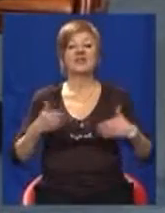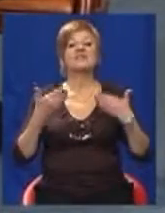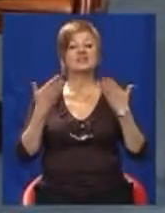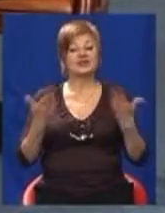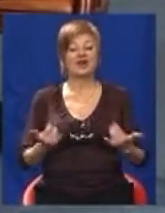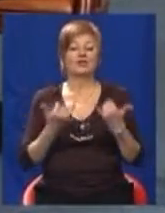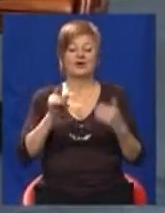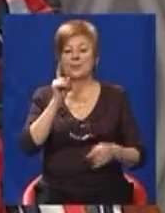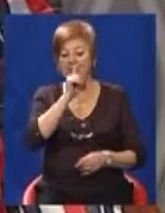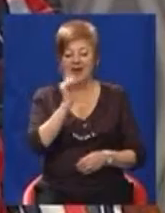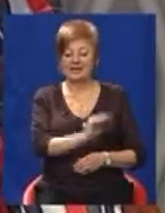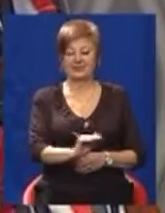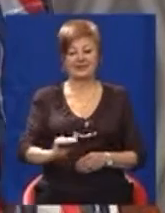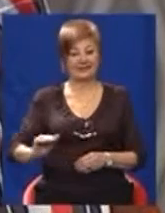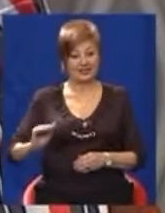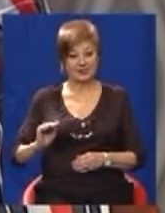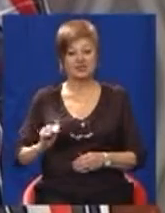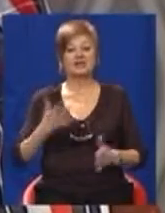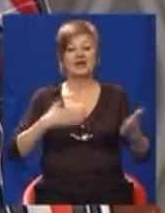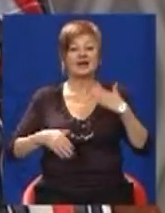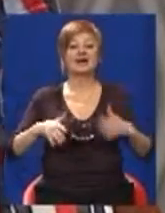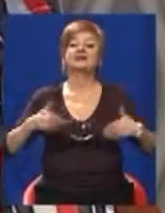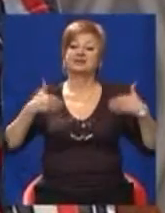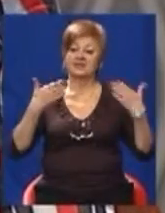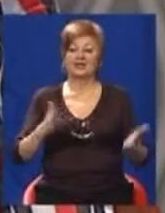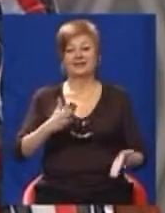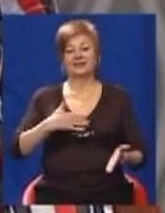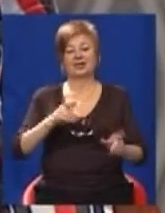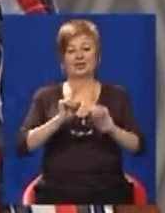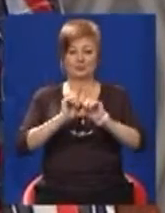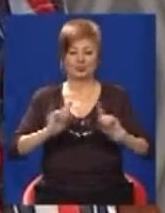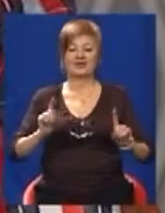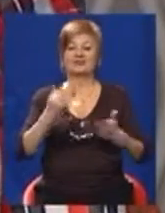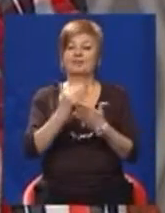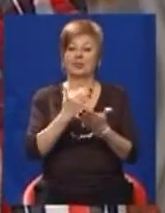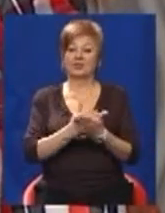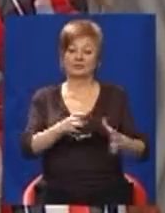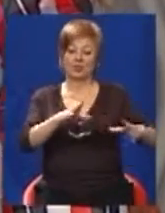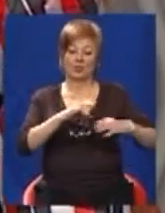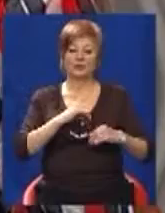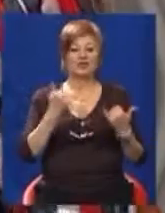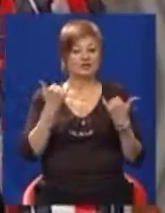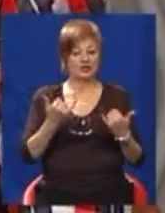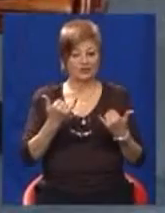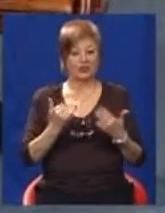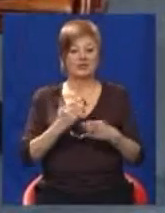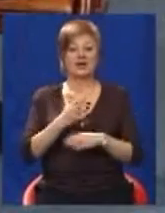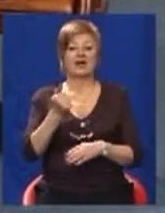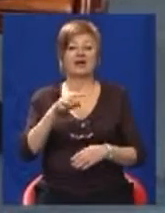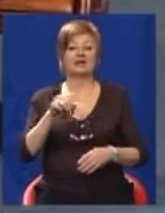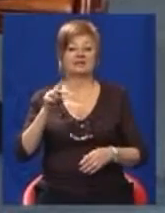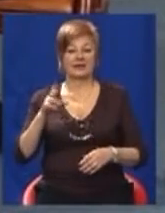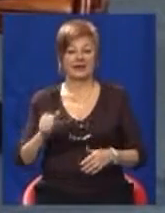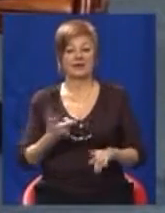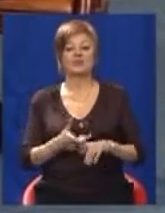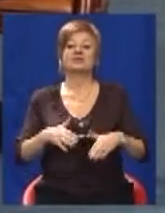Вітаю, шановні маленькі телеглядачі! Раді вітати вас на нашому чудесному каналі. У нас сьогодні в гостях Амінка.